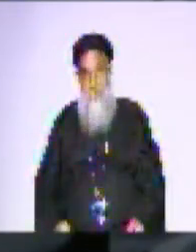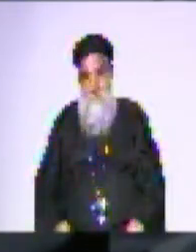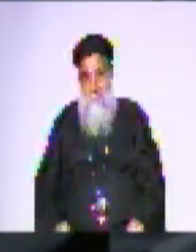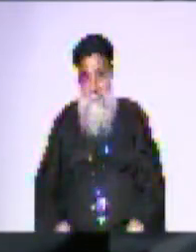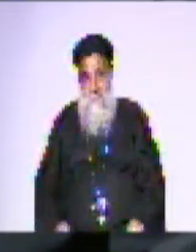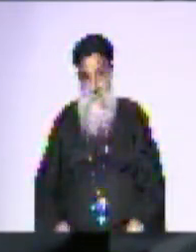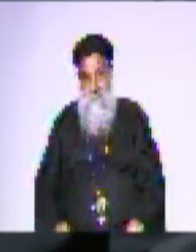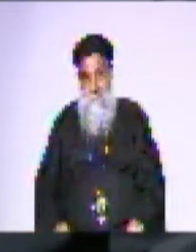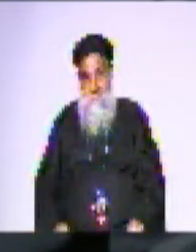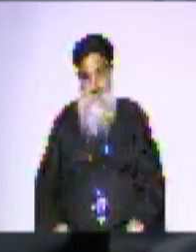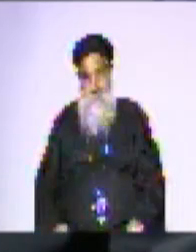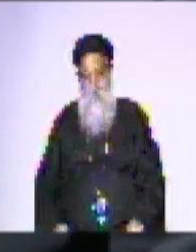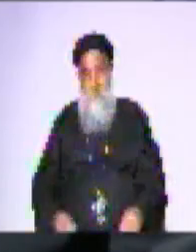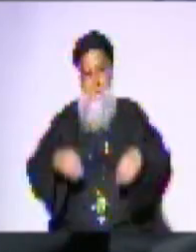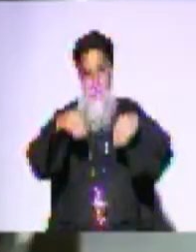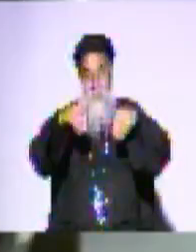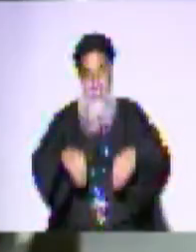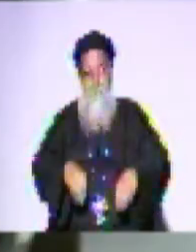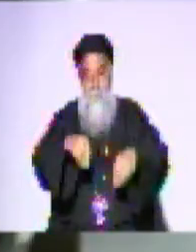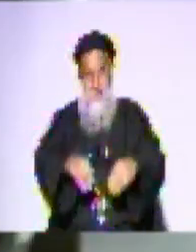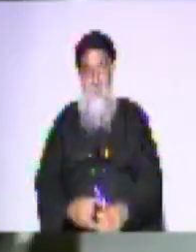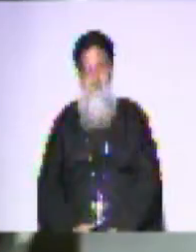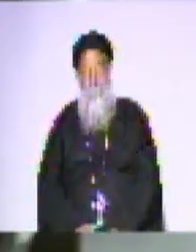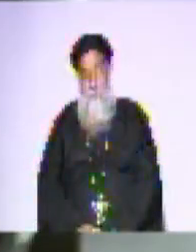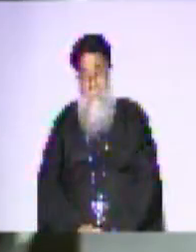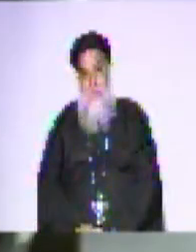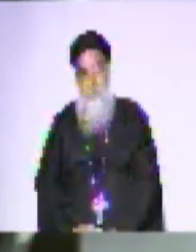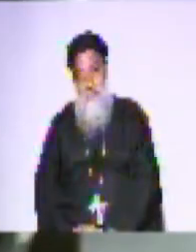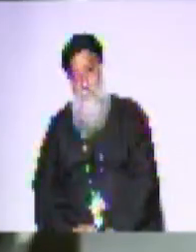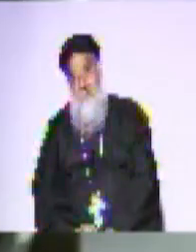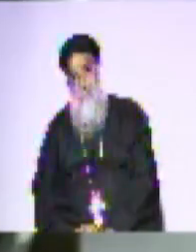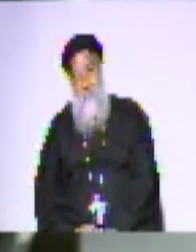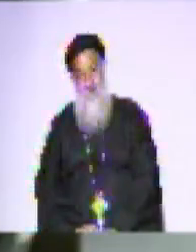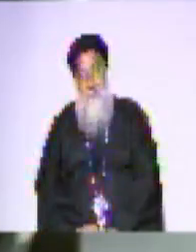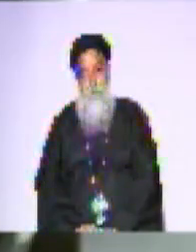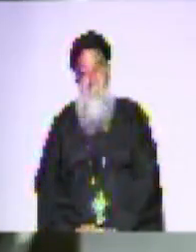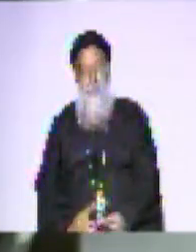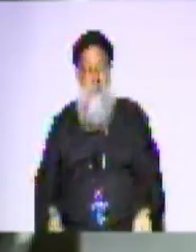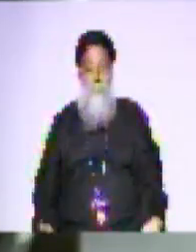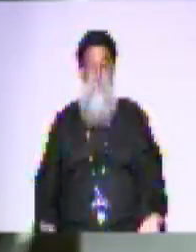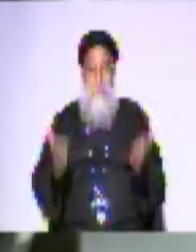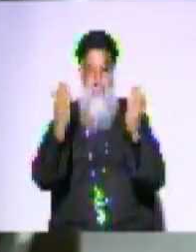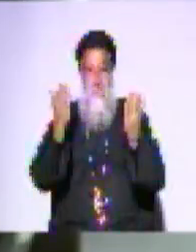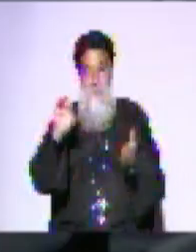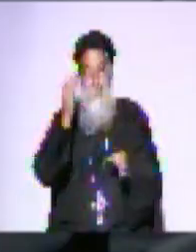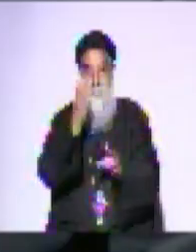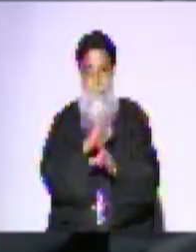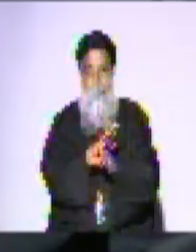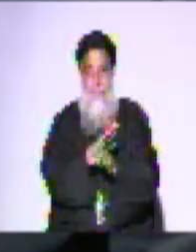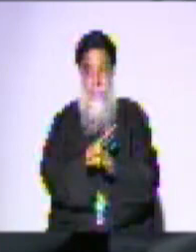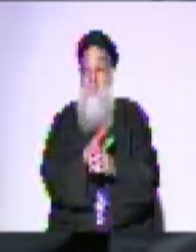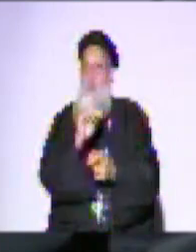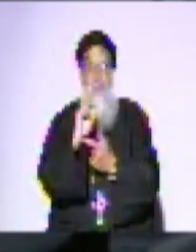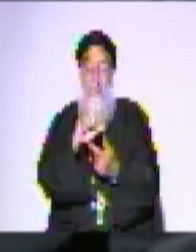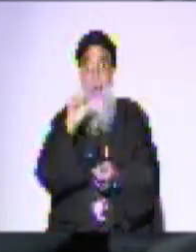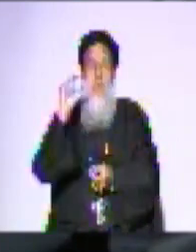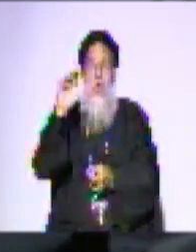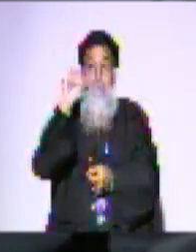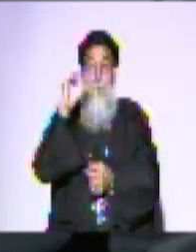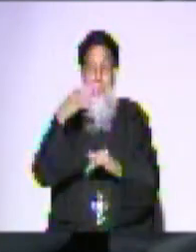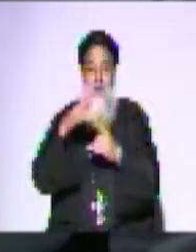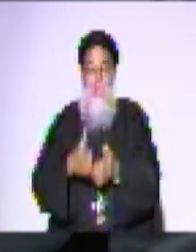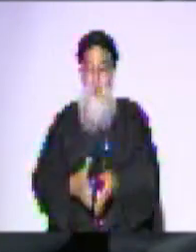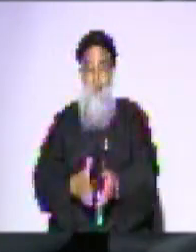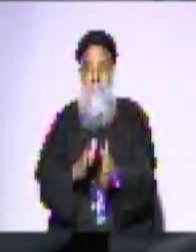برضو وبين المعمودية، فيضيء لك أيها المسيح وقم قم من الأموات فيضيء لك المسيح.